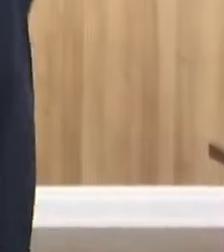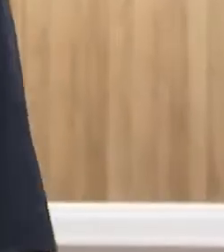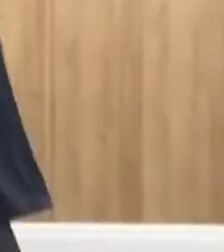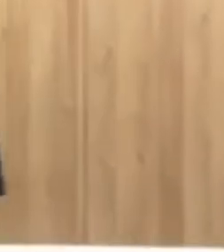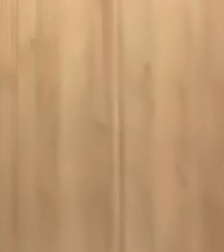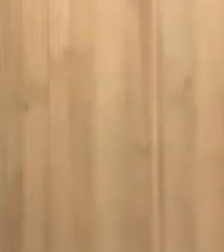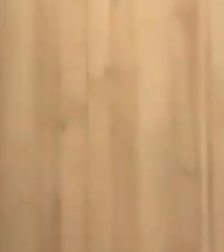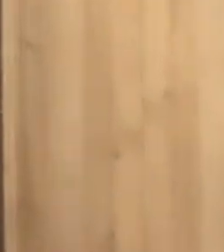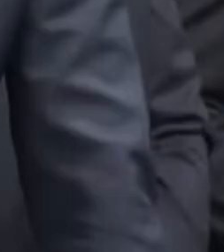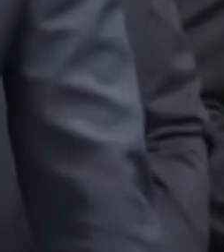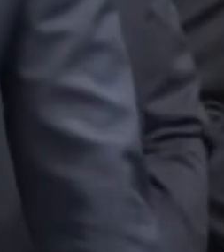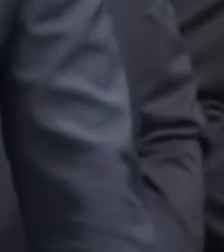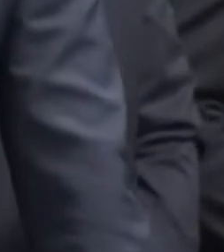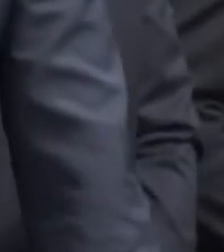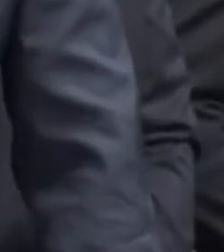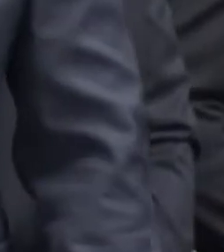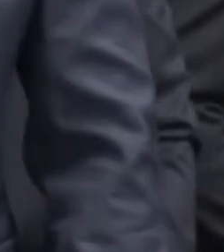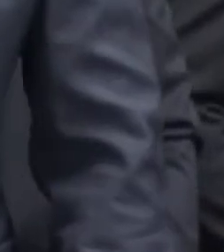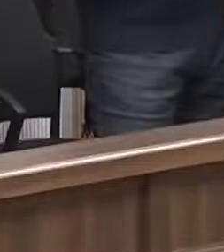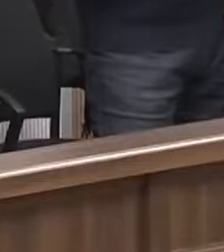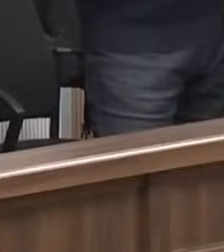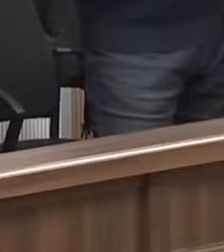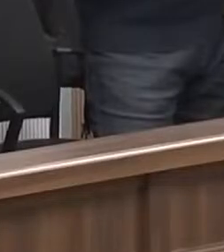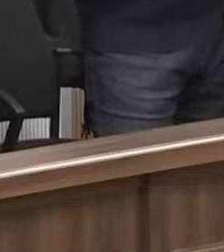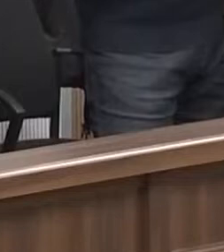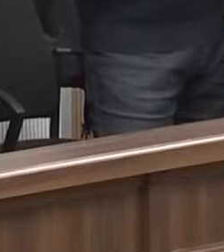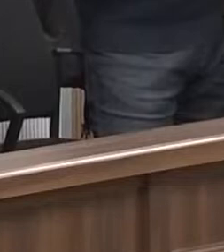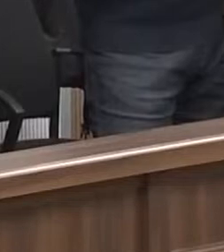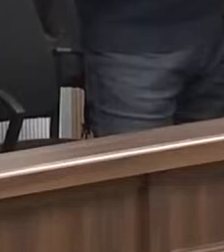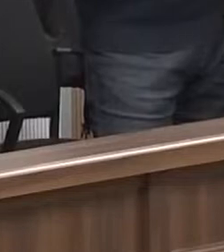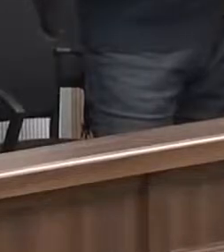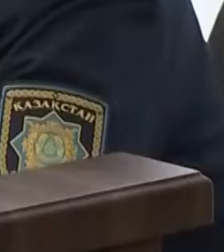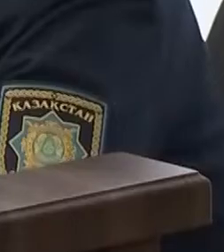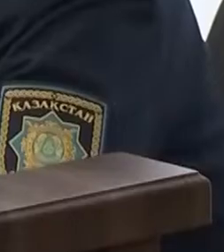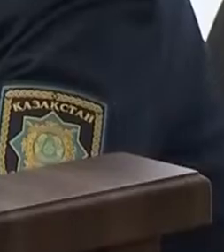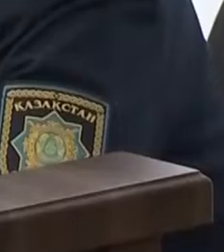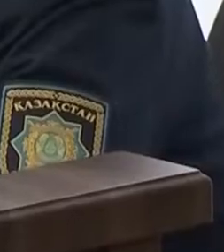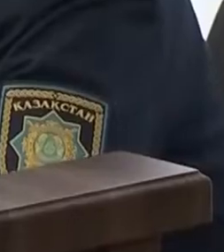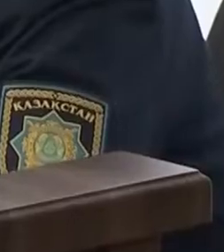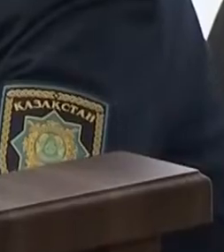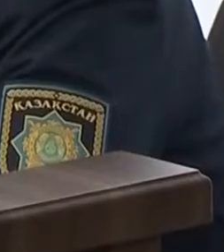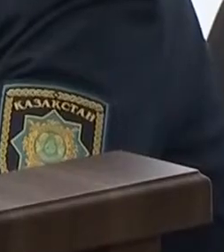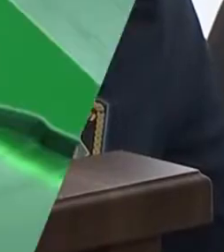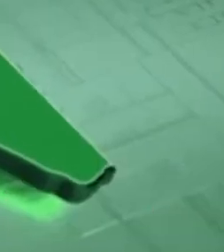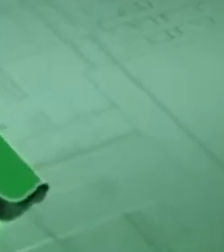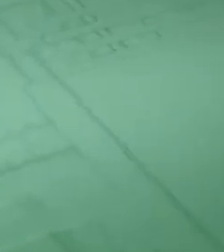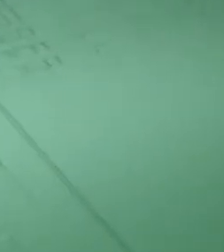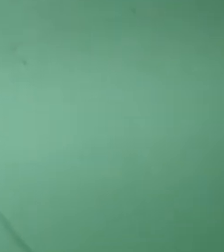Суд огласил приговор экс-министру здравоохранения. Подробности громкого судебного процесса смотрите в этом выпуске.